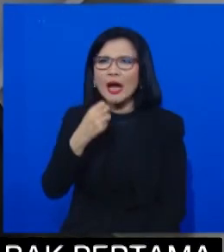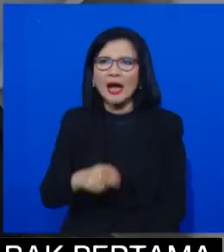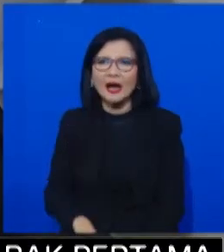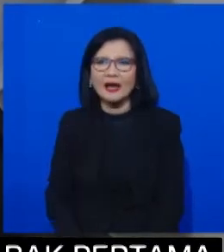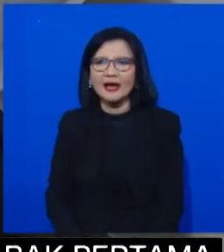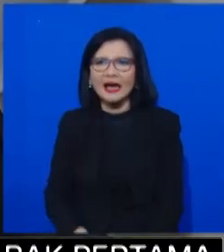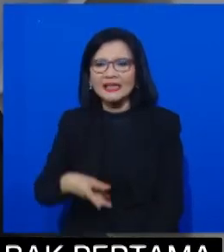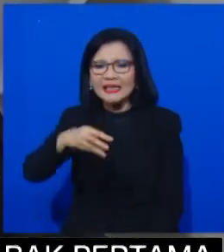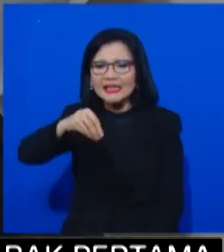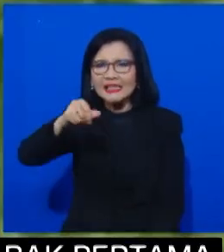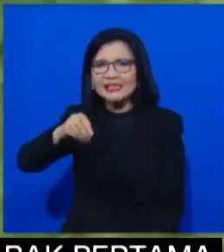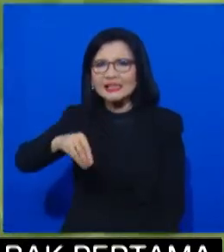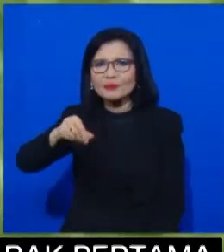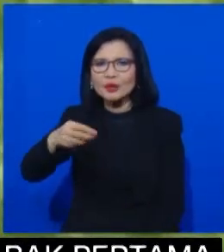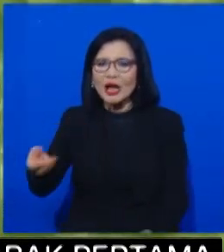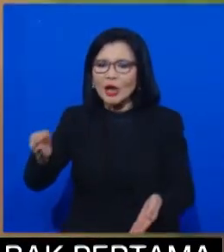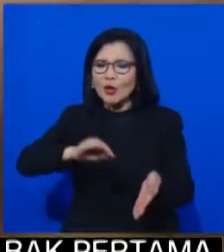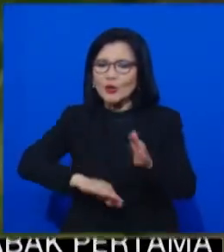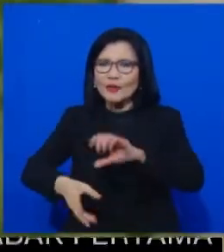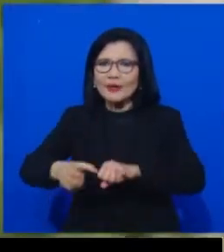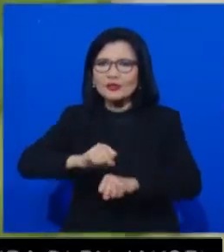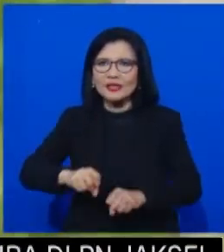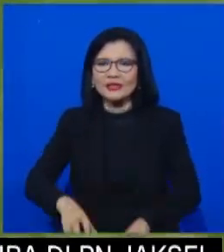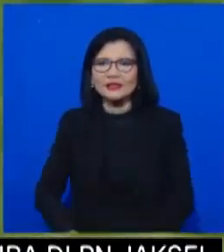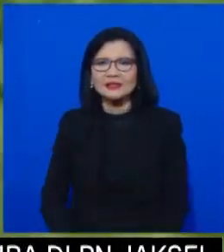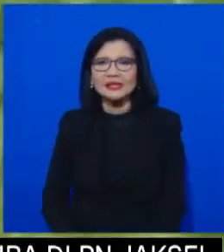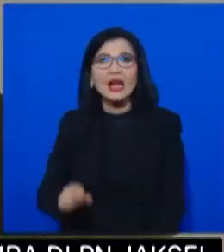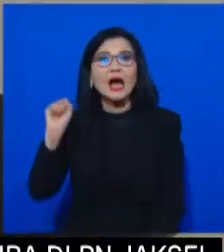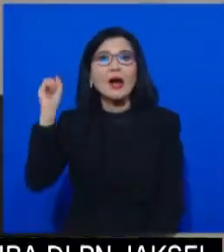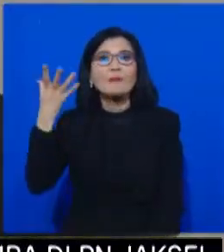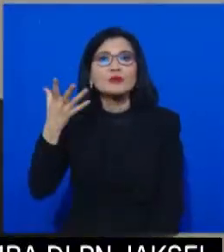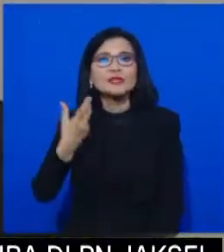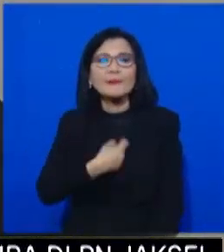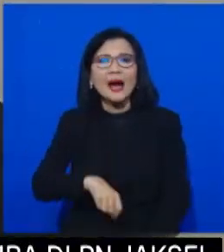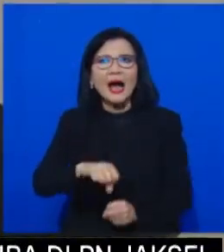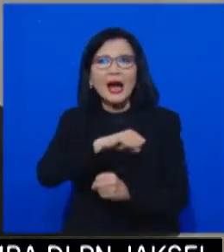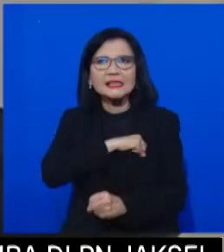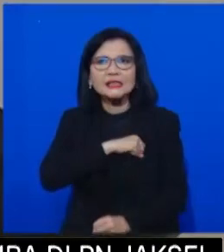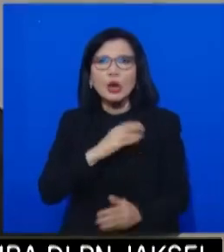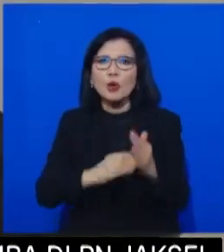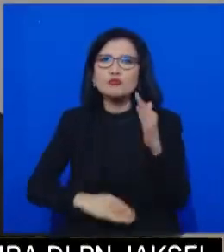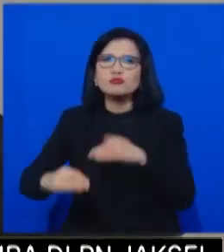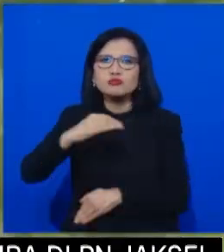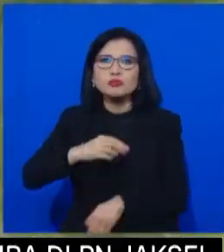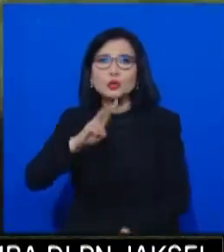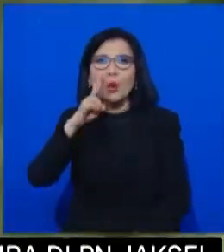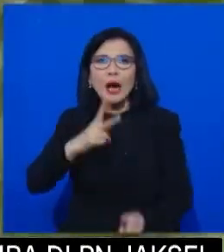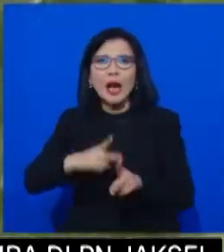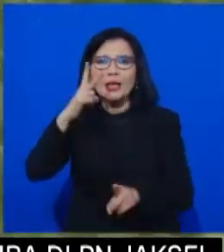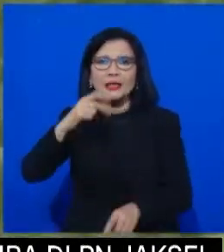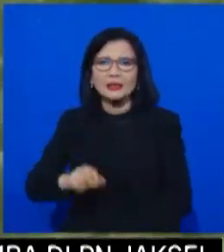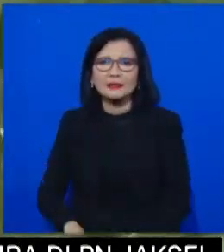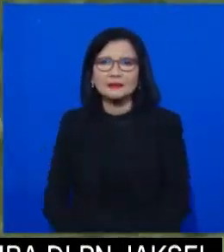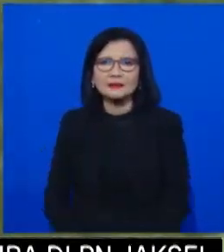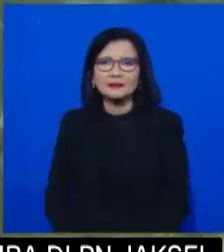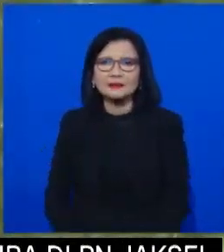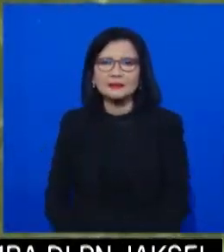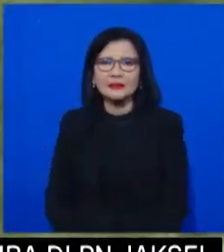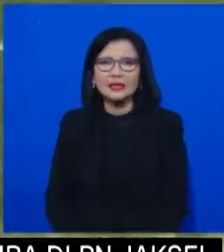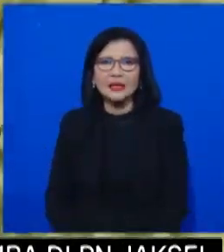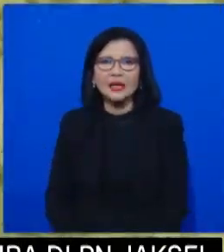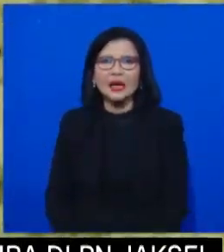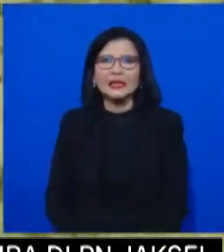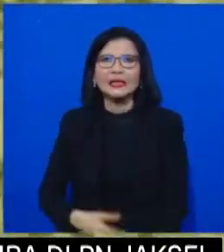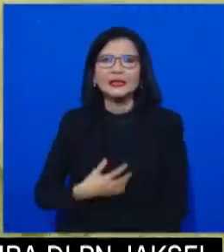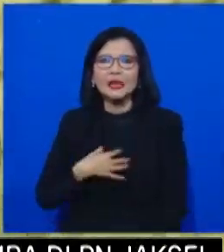dan kemudian dikemas. Pada musim haji seperti sekarang, produksinya pun bisa meningkat 2 kali lipat. Bahkan produsen mengaku